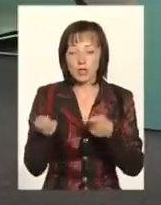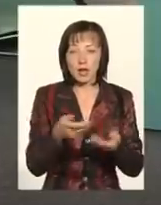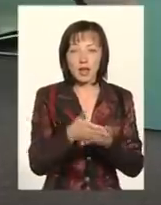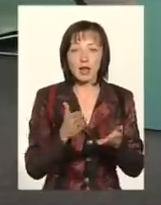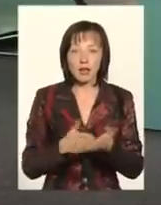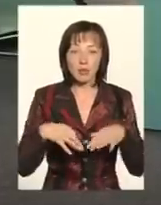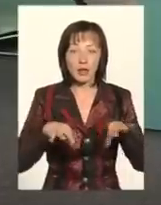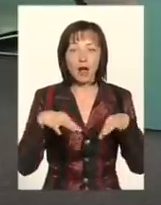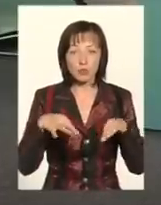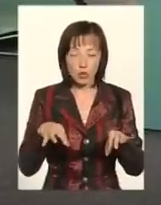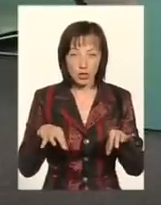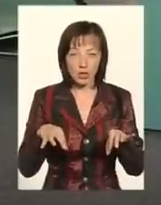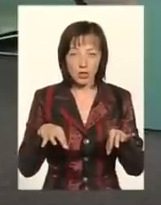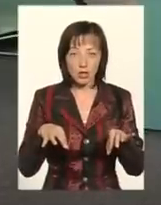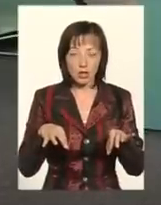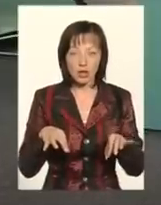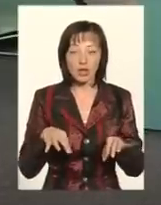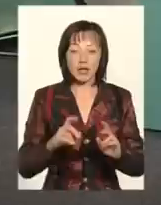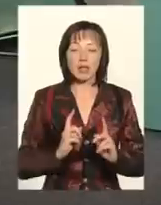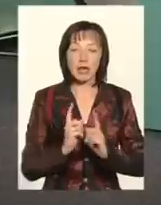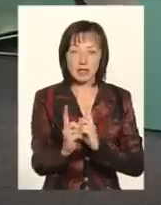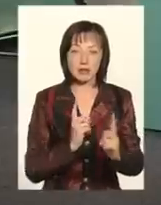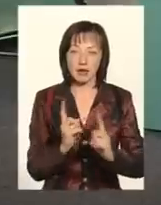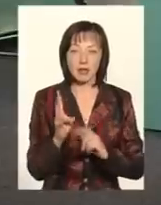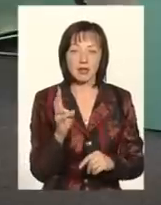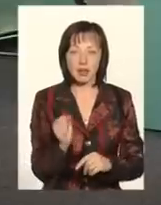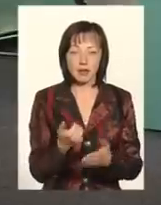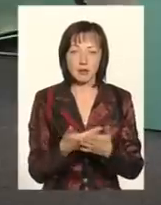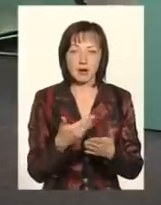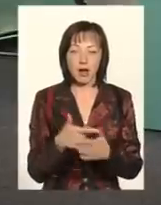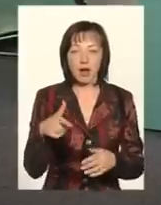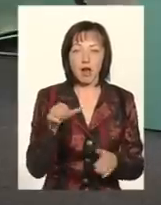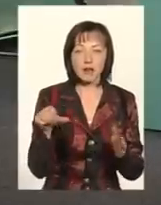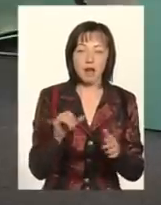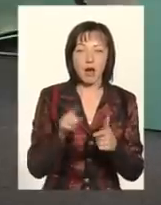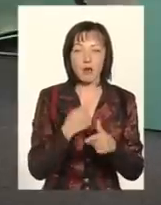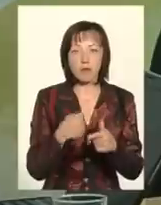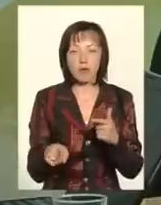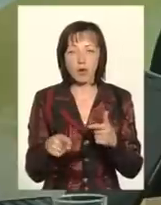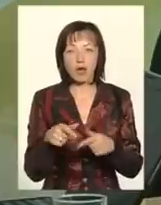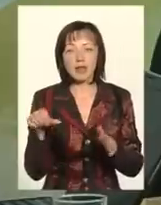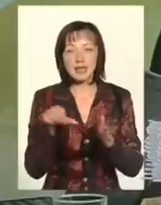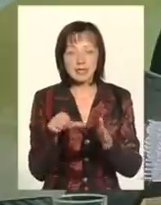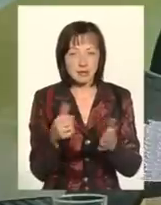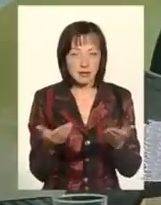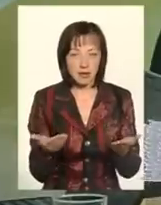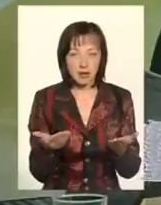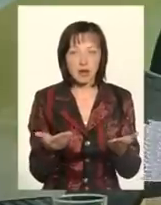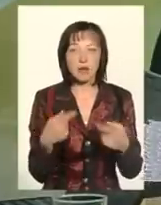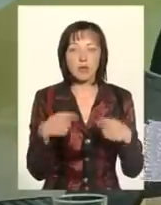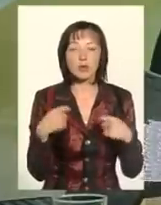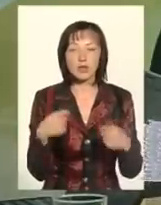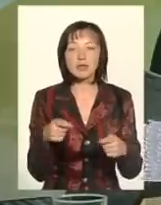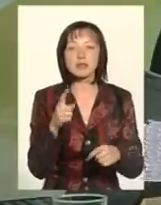здійснюється транспортом транспорт їздить на е наприклад там на газу чи наприклад там на дизельному топливі дизельне паливо